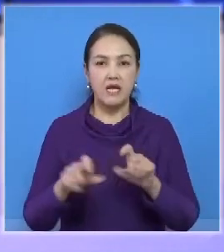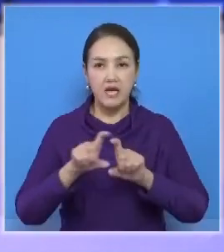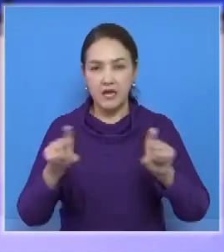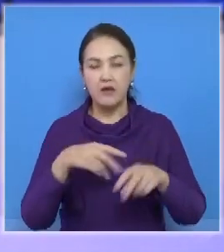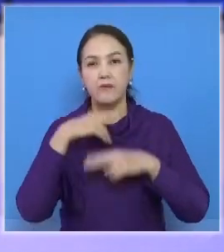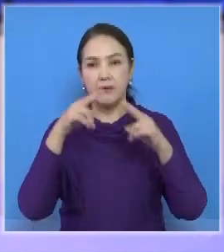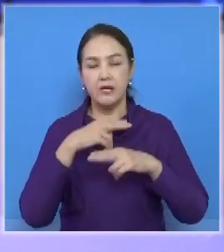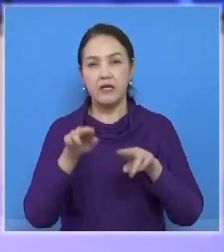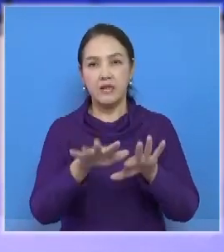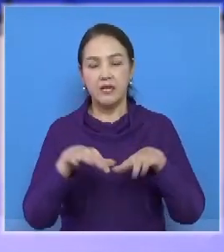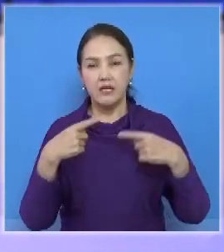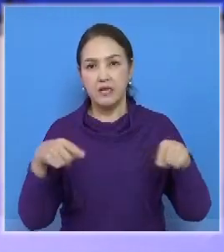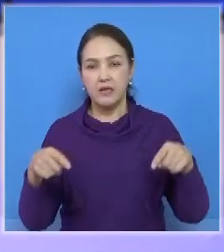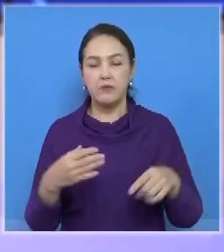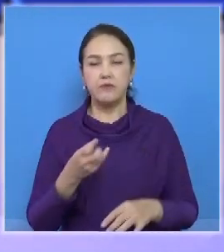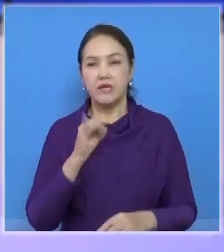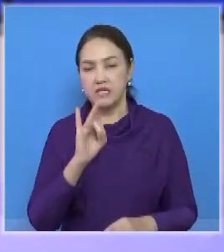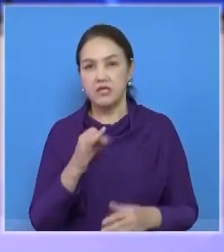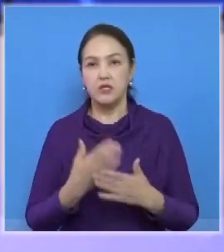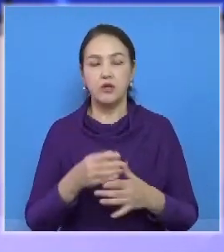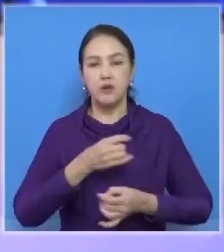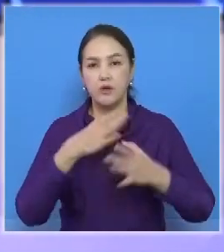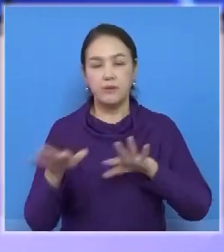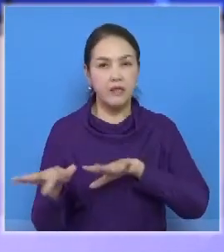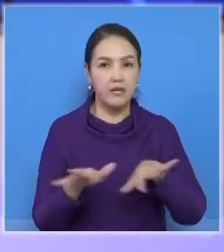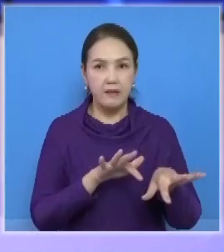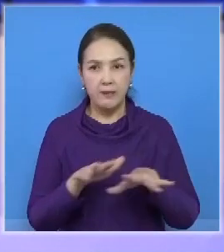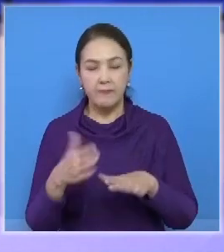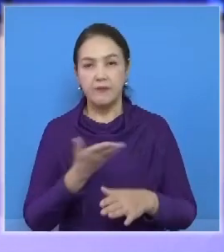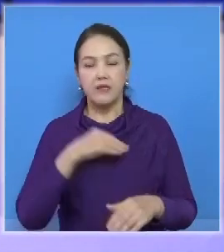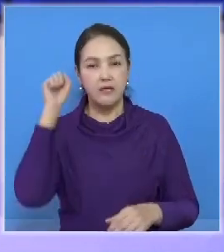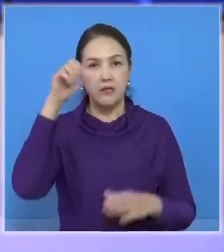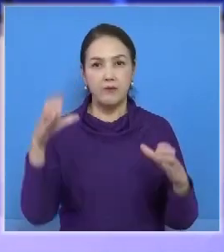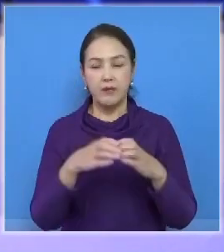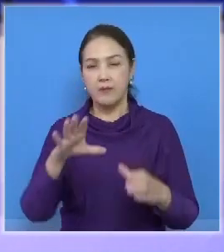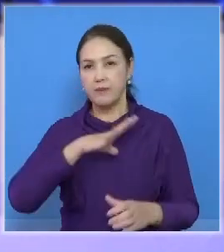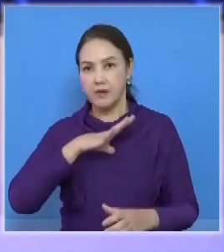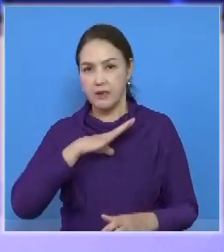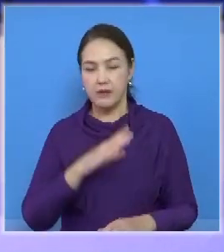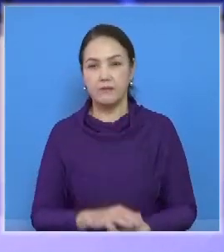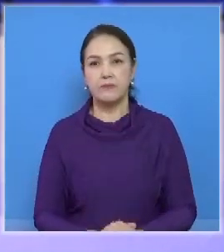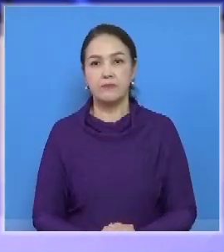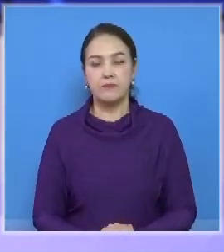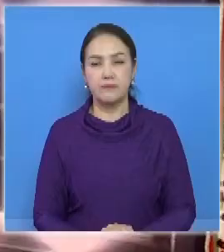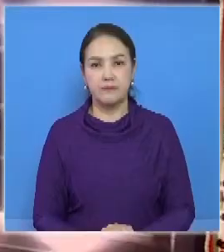представило вниманию зрителей разнообразные экспозиции и культурные мероприятия. Наша съемочная группа побывала на одном из